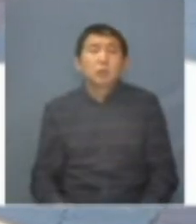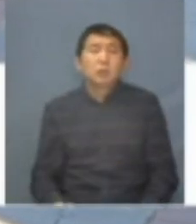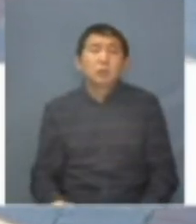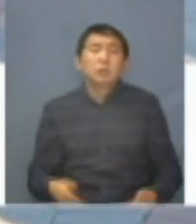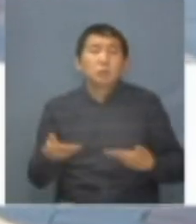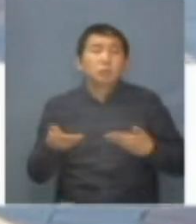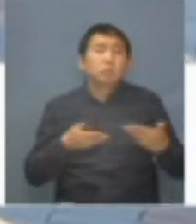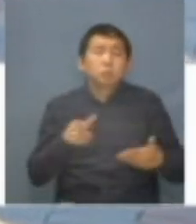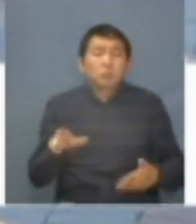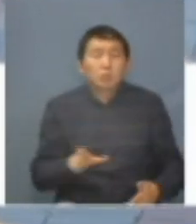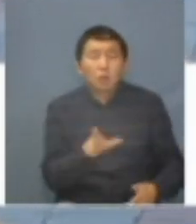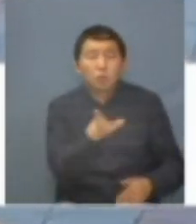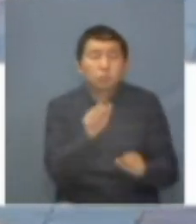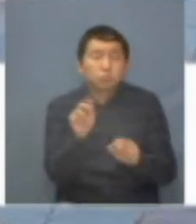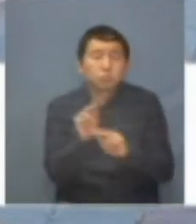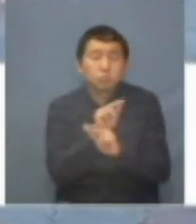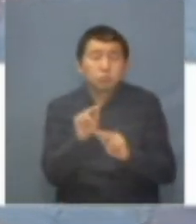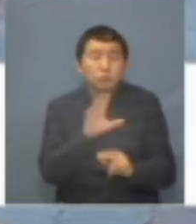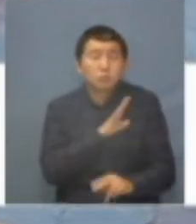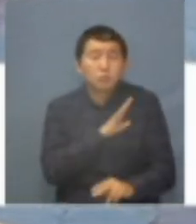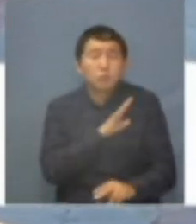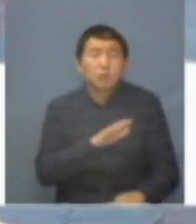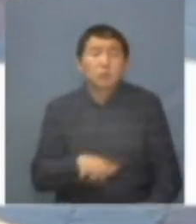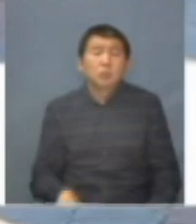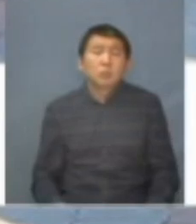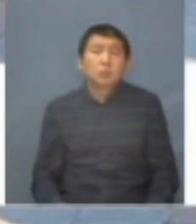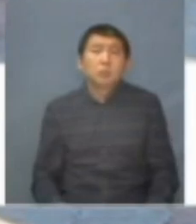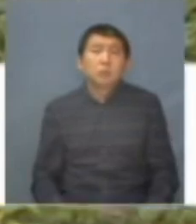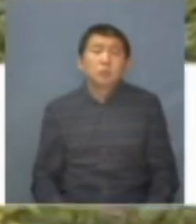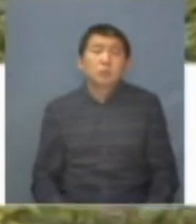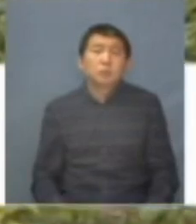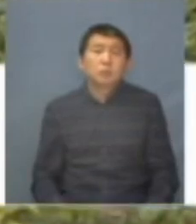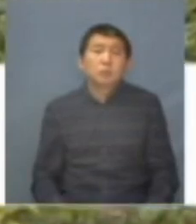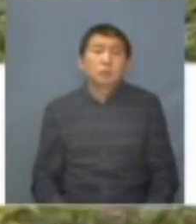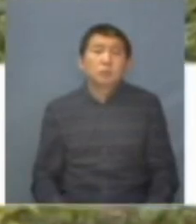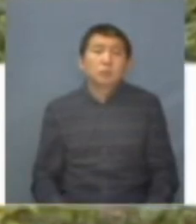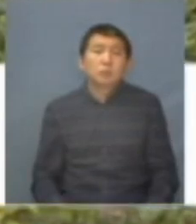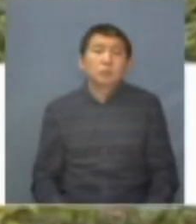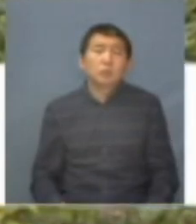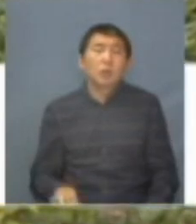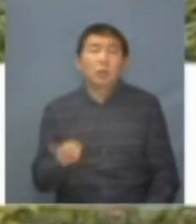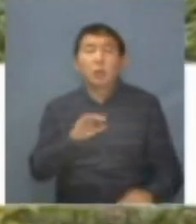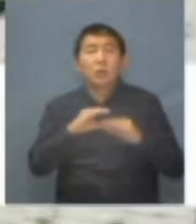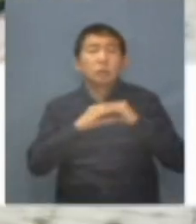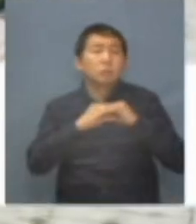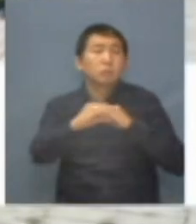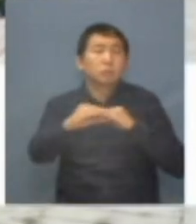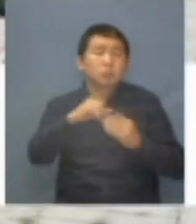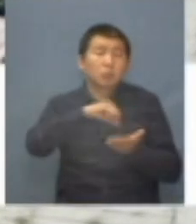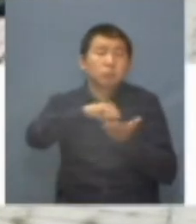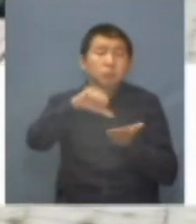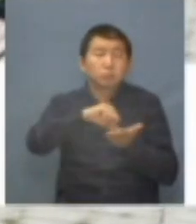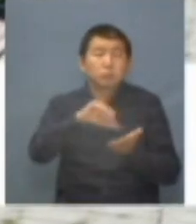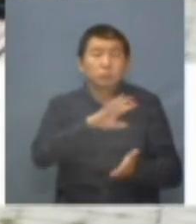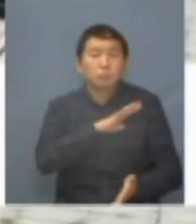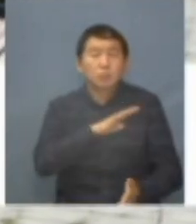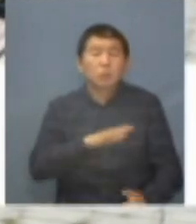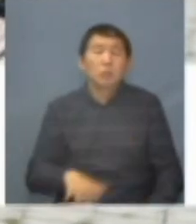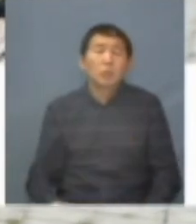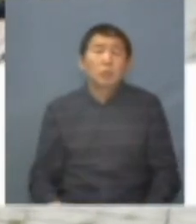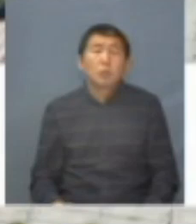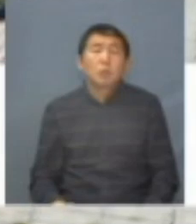ауыл арасындағы жолдар жөнделіп, ауылдар ішінде бірнеше шақырым жолдар төселді. Әрине көңіл толады.